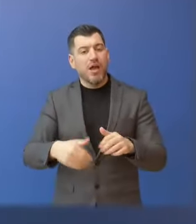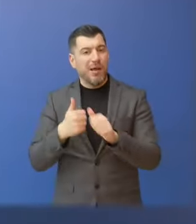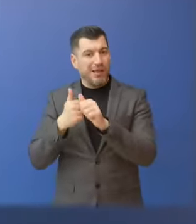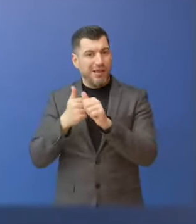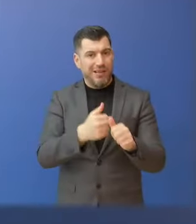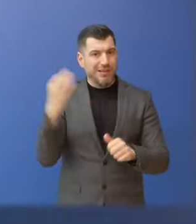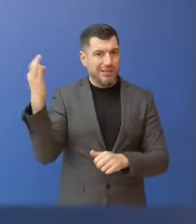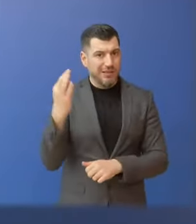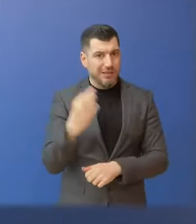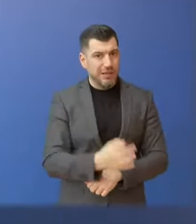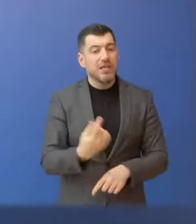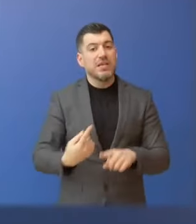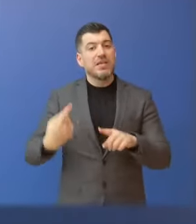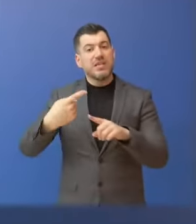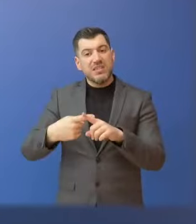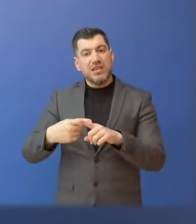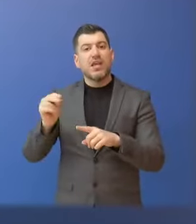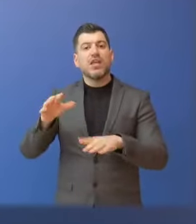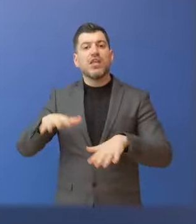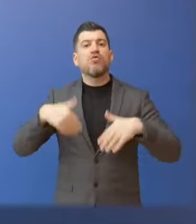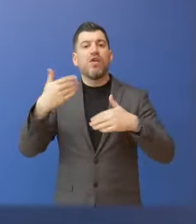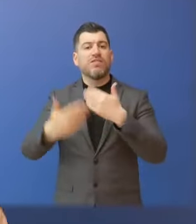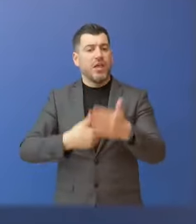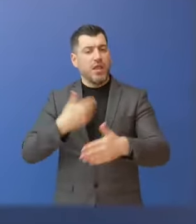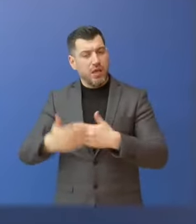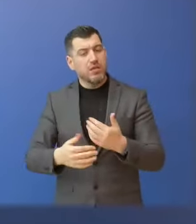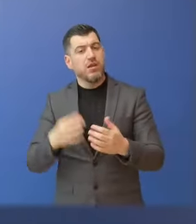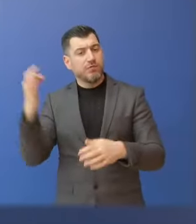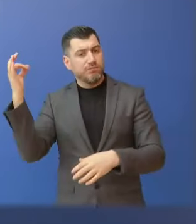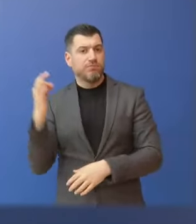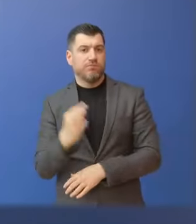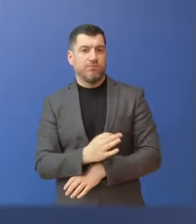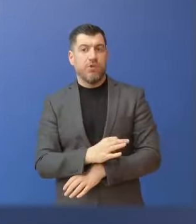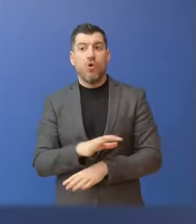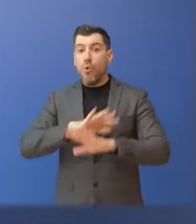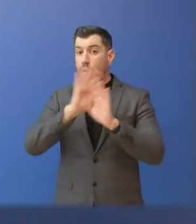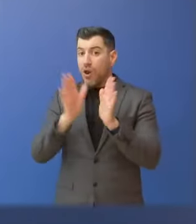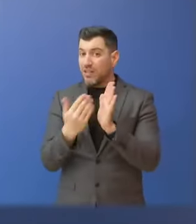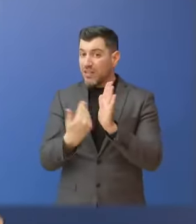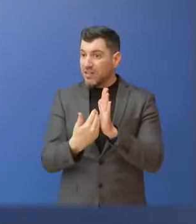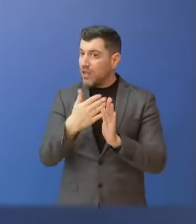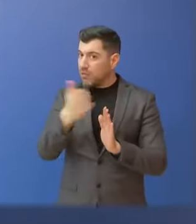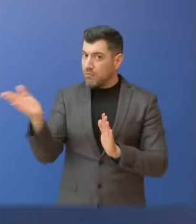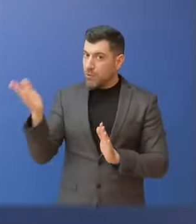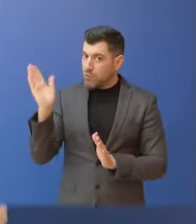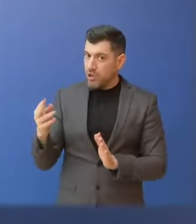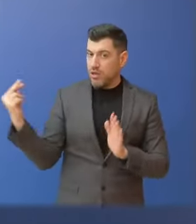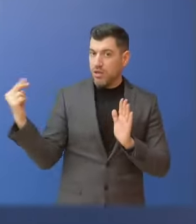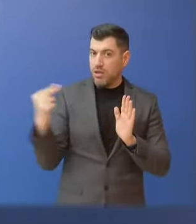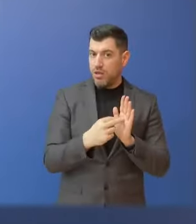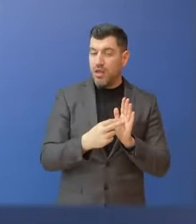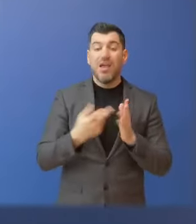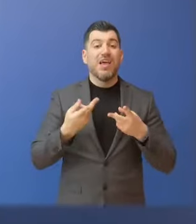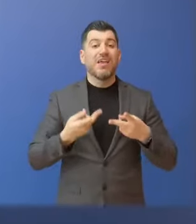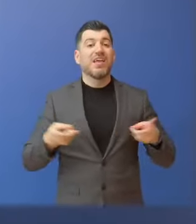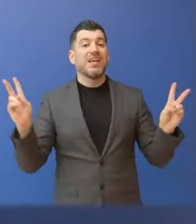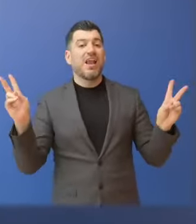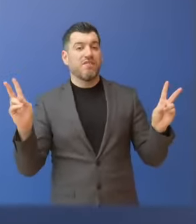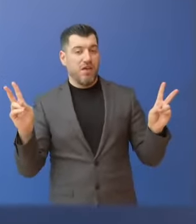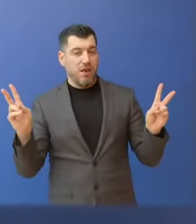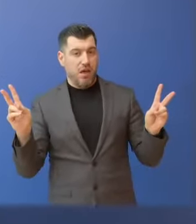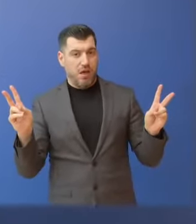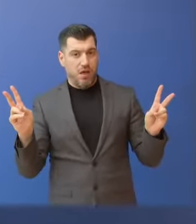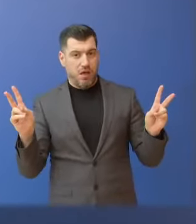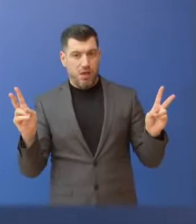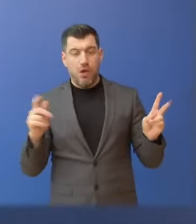κοινοβουλευτική διαδικασία και αυτά είναι στατιστικά τα οποία έχουν αναρτηθεί και είναι στη διάθεση σας ως προς την ελευθερία του τ τύπου που έχω και την ευθύνη ε τις